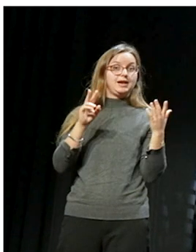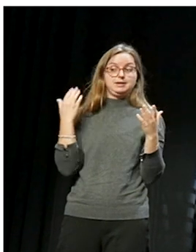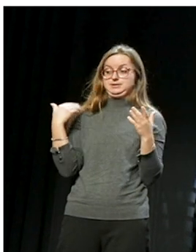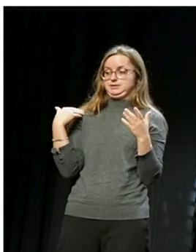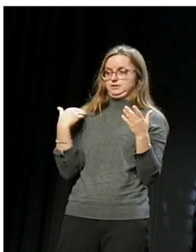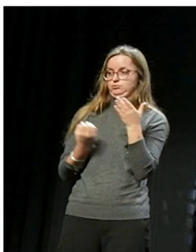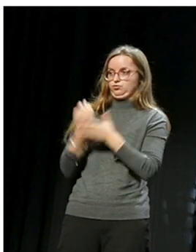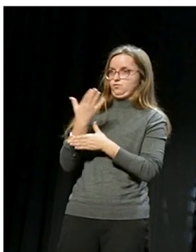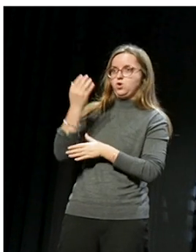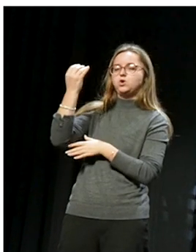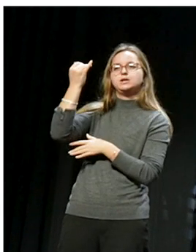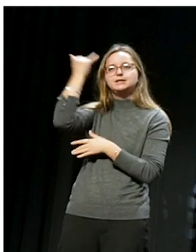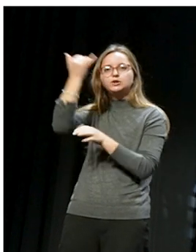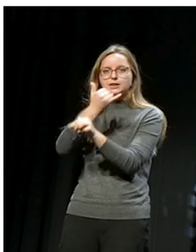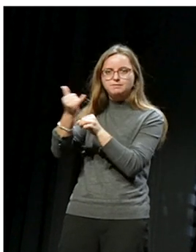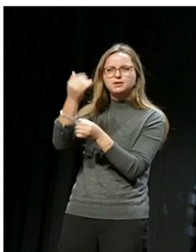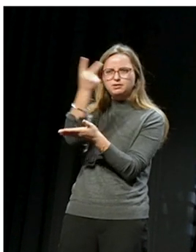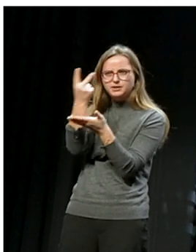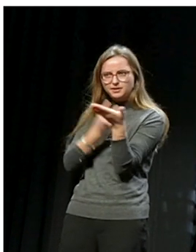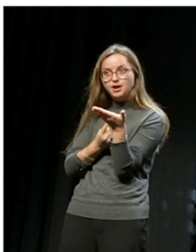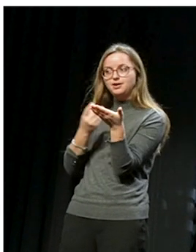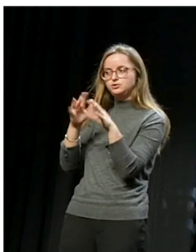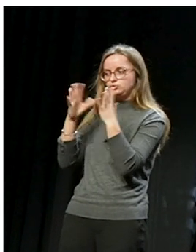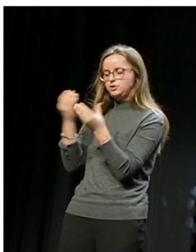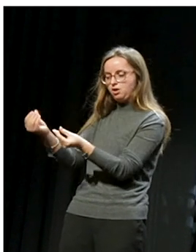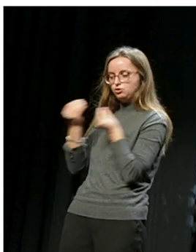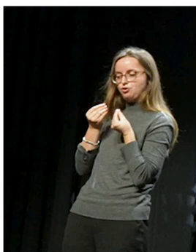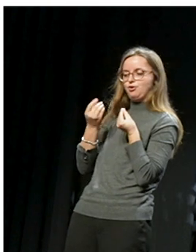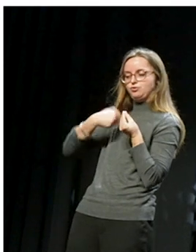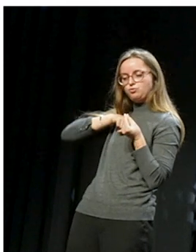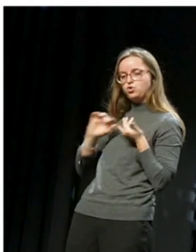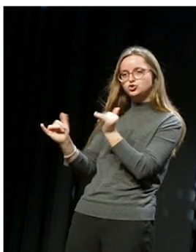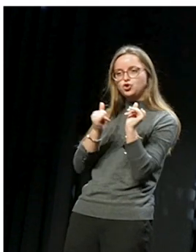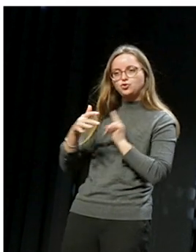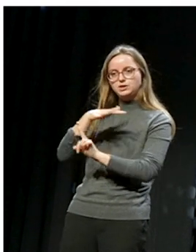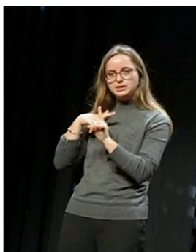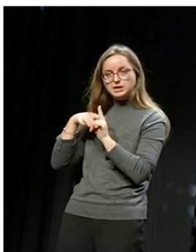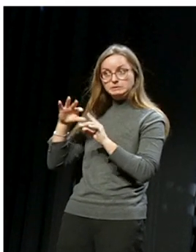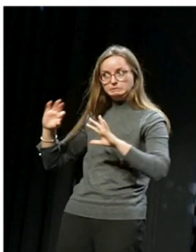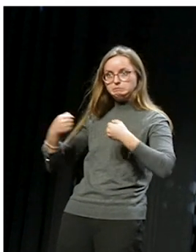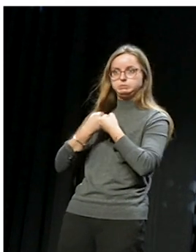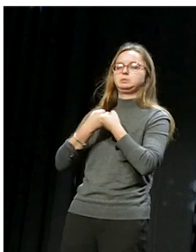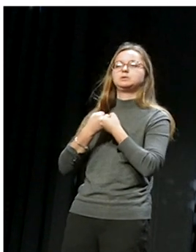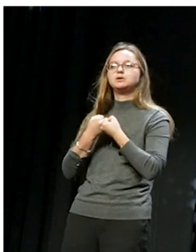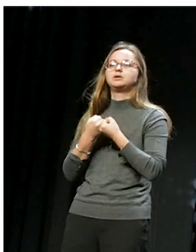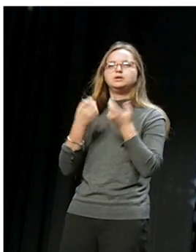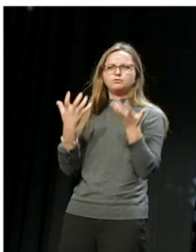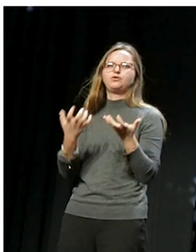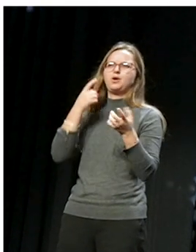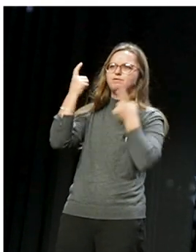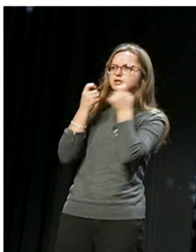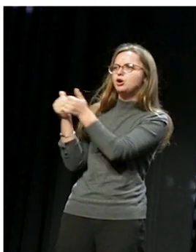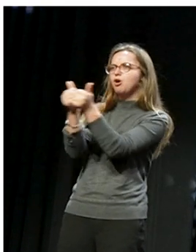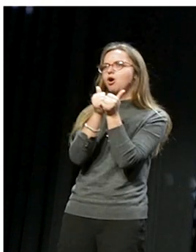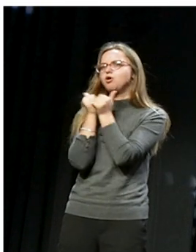sur notre secteur qui est celui du jeu de société. Et l'idée, c'était d'échanger pour vous, avec vous et entre nous sur l'impact que ça